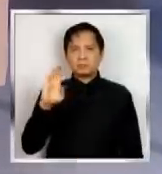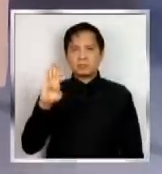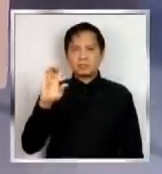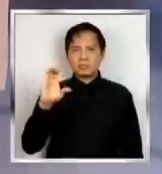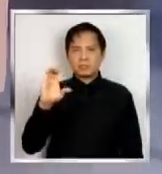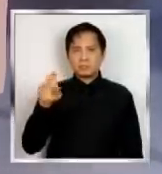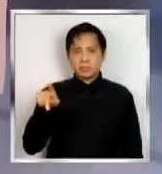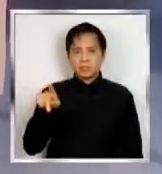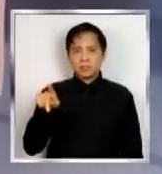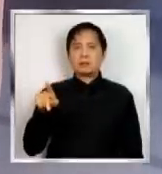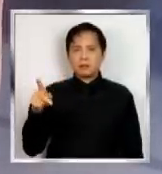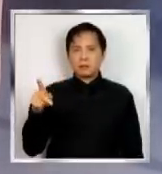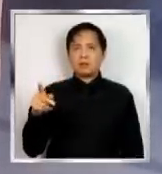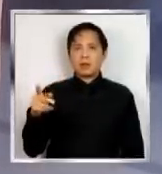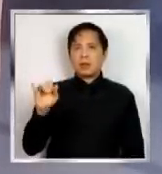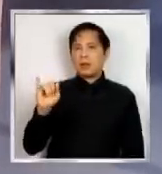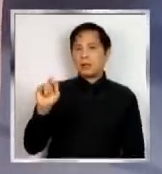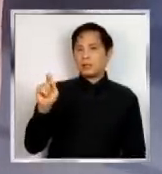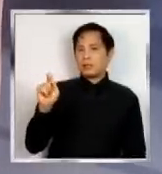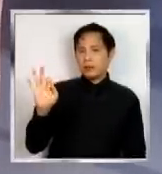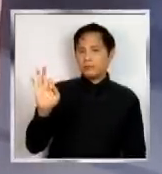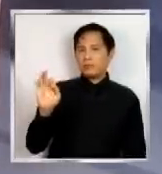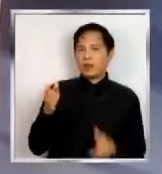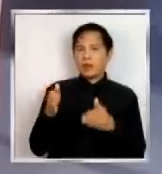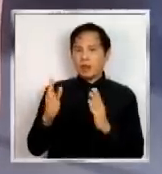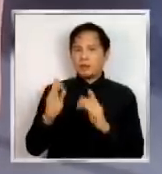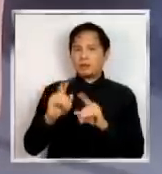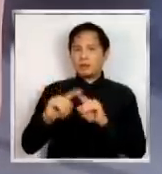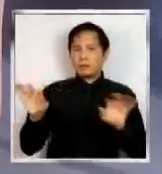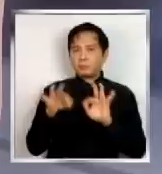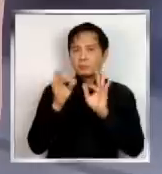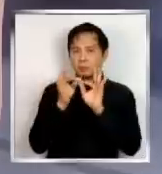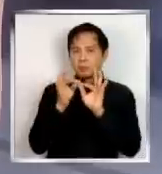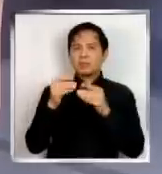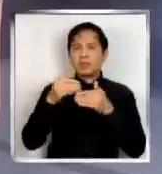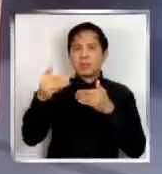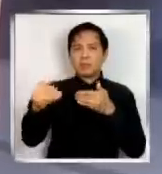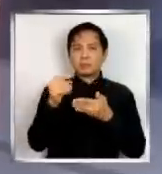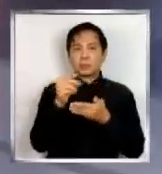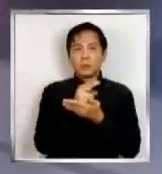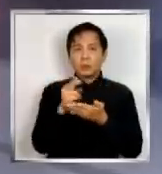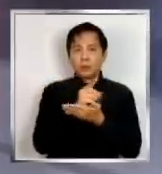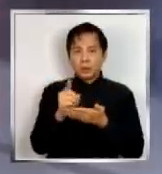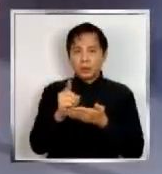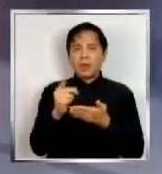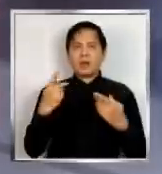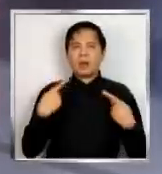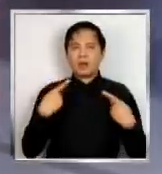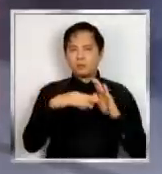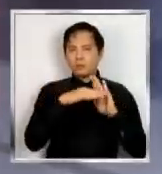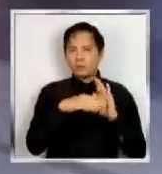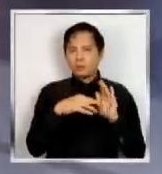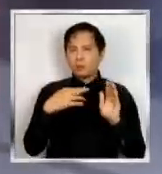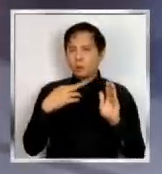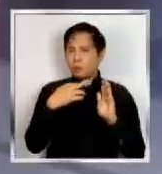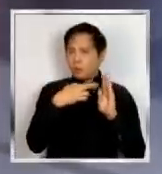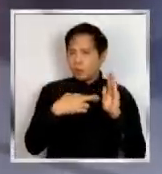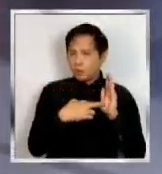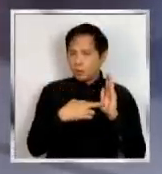sa darating na Semana Santa. Pero may mga kondisyon, gaya ng isang beses lang kada araw ang misa at